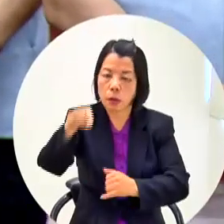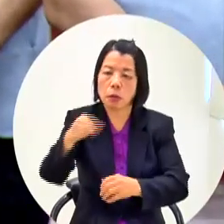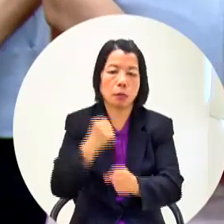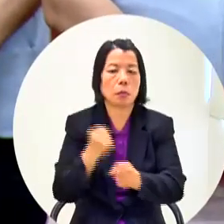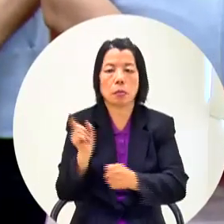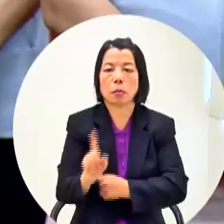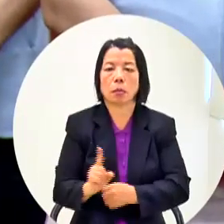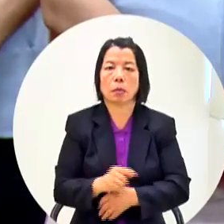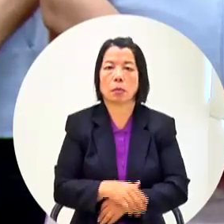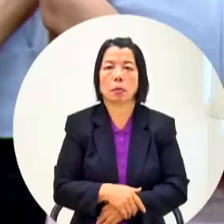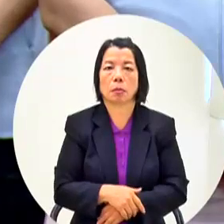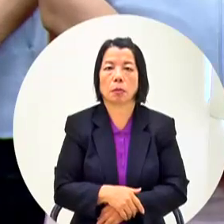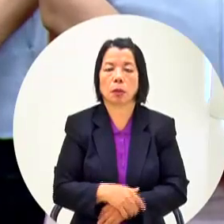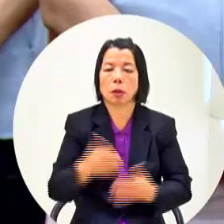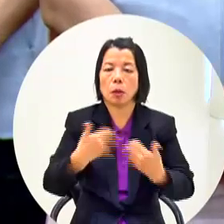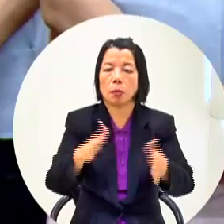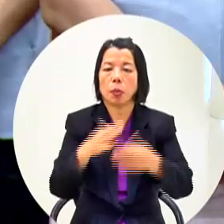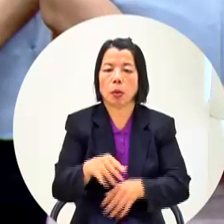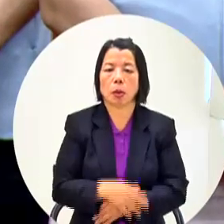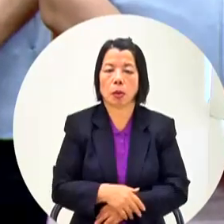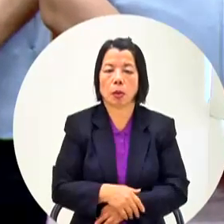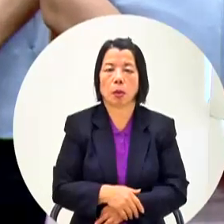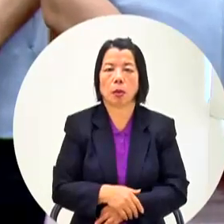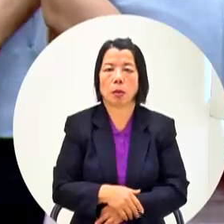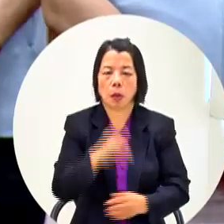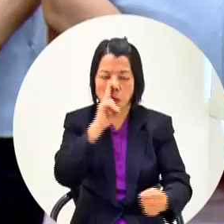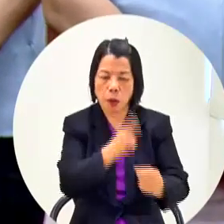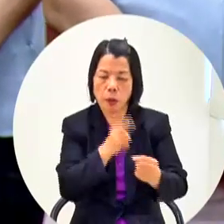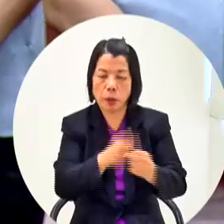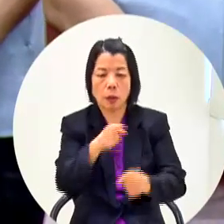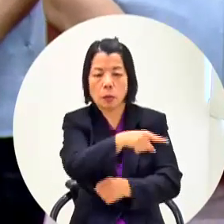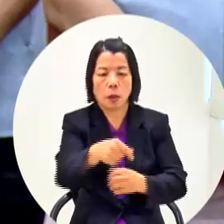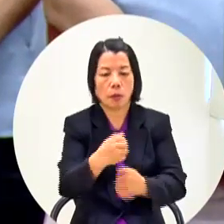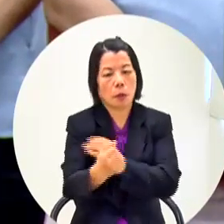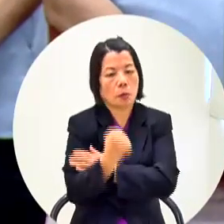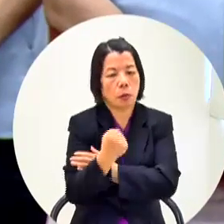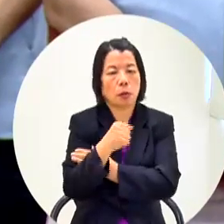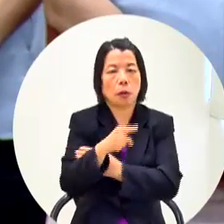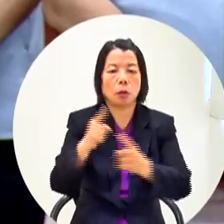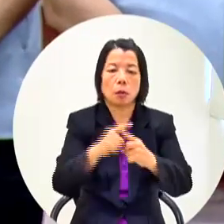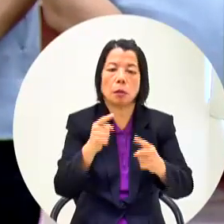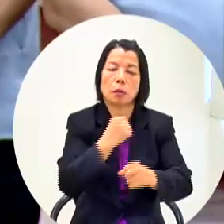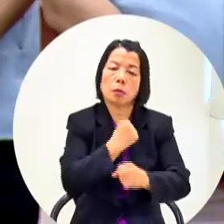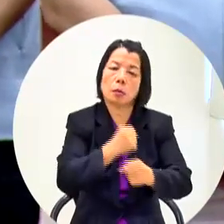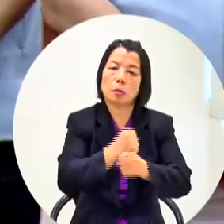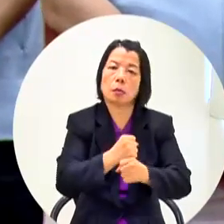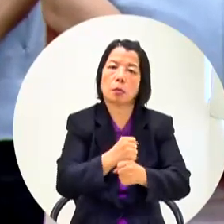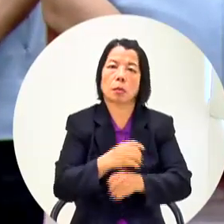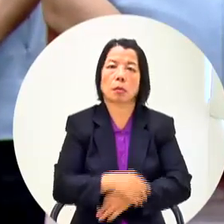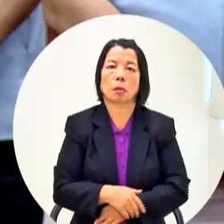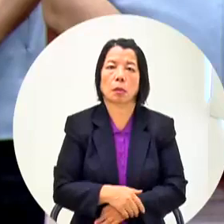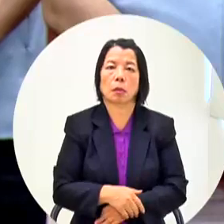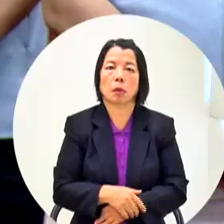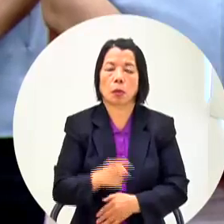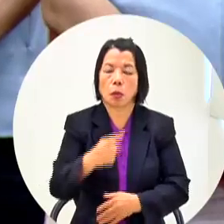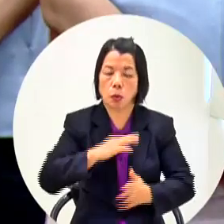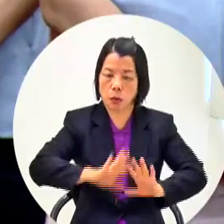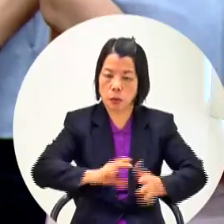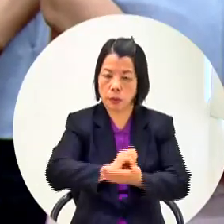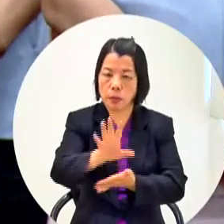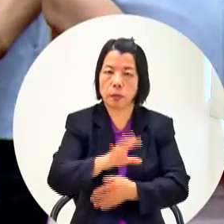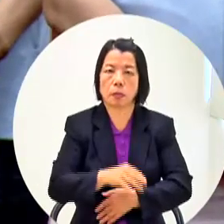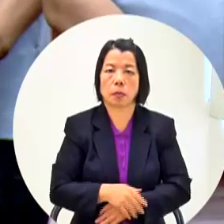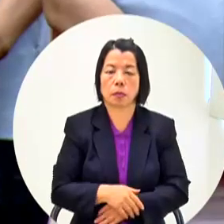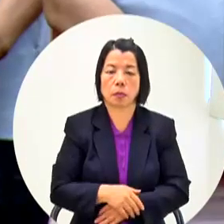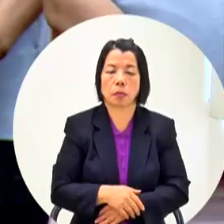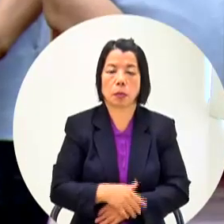嘛？不要去抹灭所有认真的人，这些人的作为。跟各位报告，六